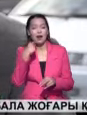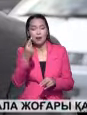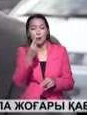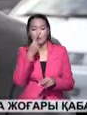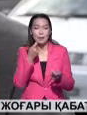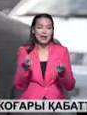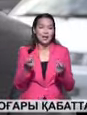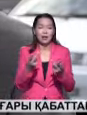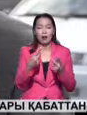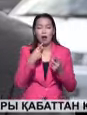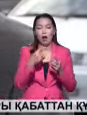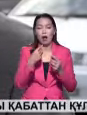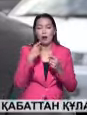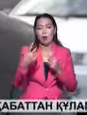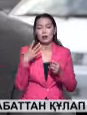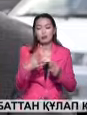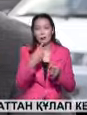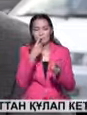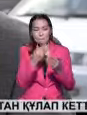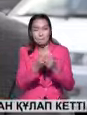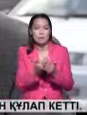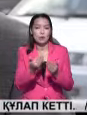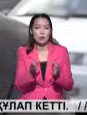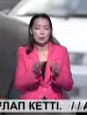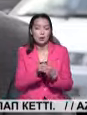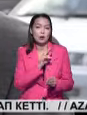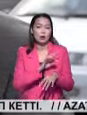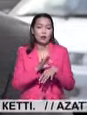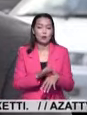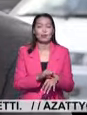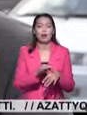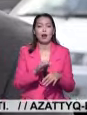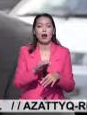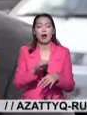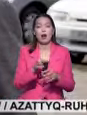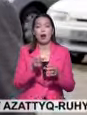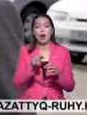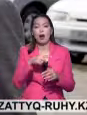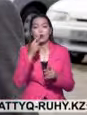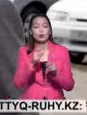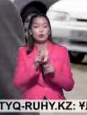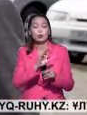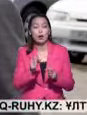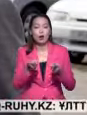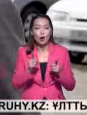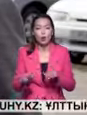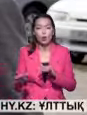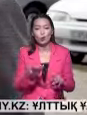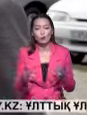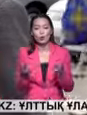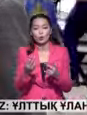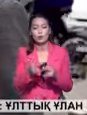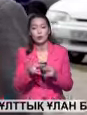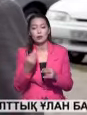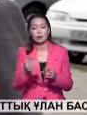болмауы, осының барлығы түгел енді алдағы уақытта сөз жүзінде емес іске әрекет ететін уақыт келді деп ойлаймын. Осы бағыт бойынша алдағы уақытта біз